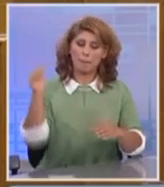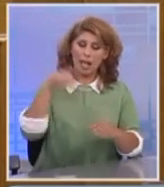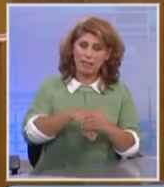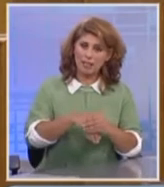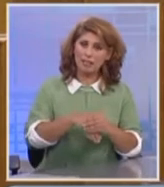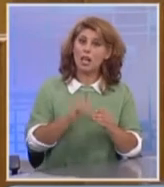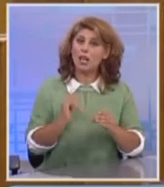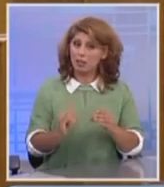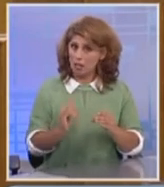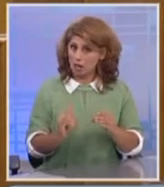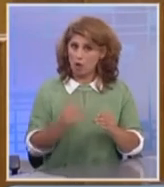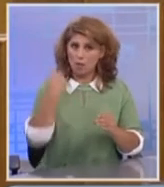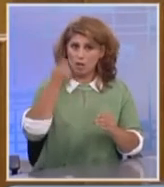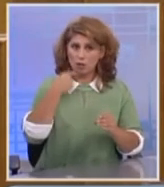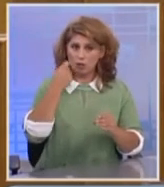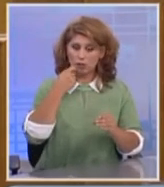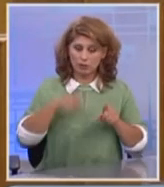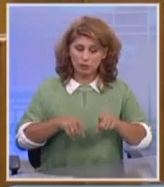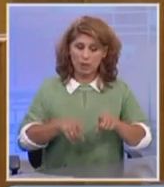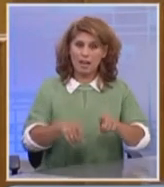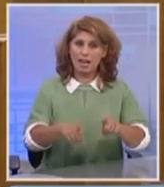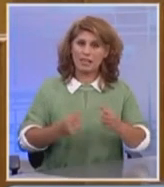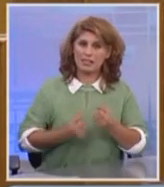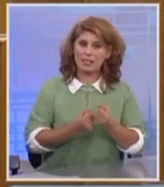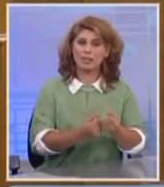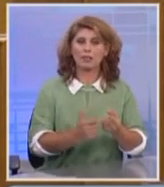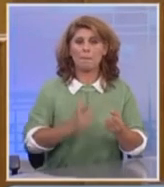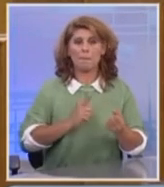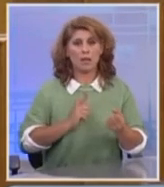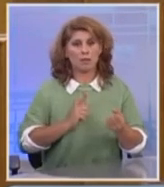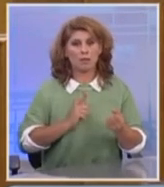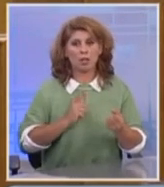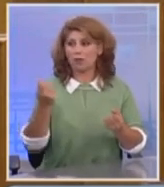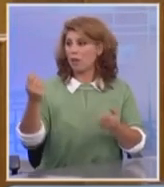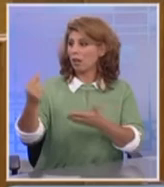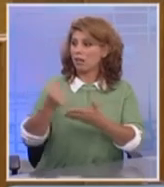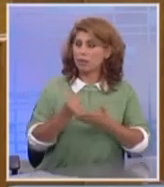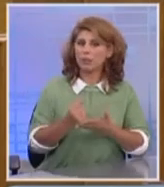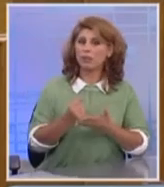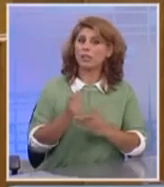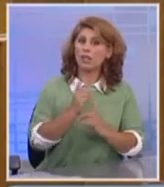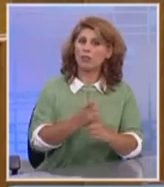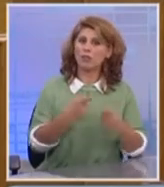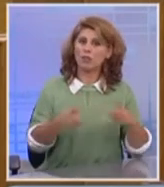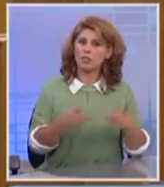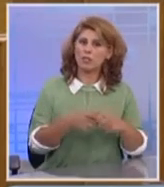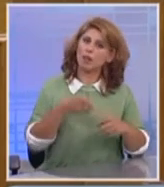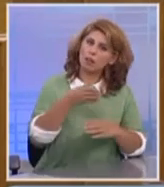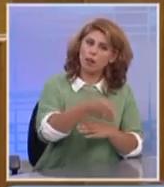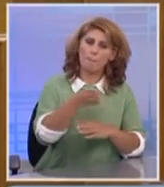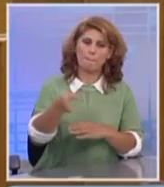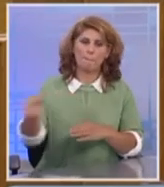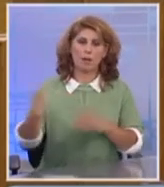και ακόμα οι γονείς της παράλληλης στήριξης περιμένουν πιστώσεις και τους ειδικούς δασκάλους να πάνε στα